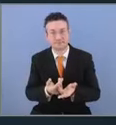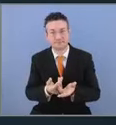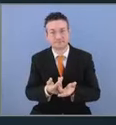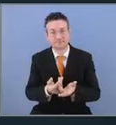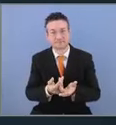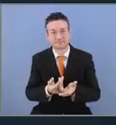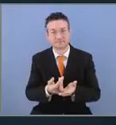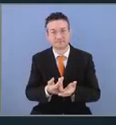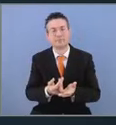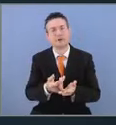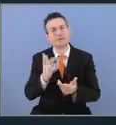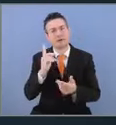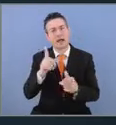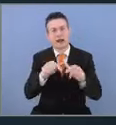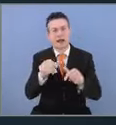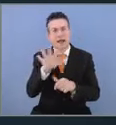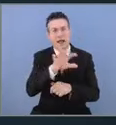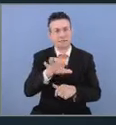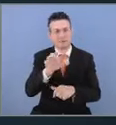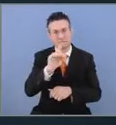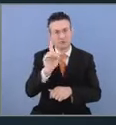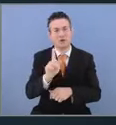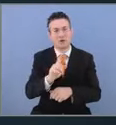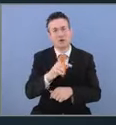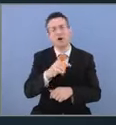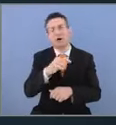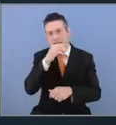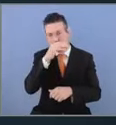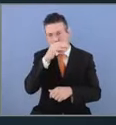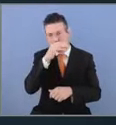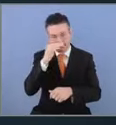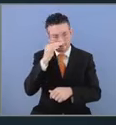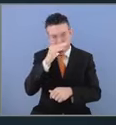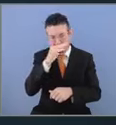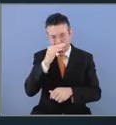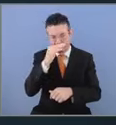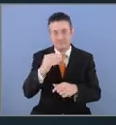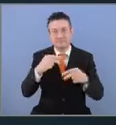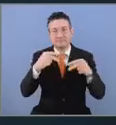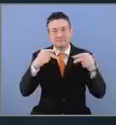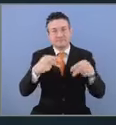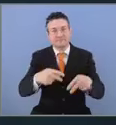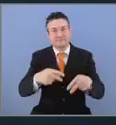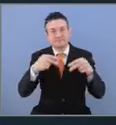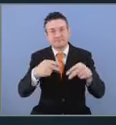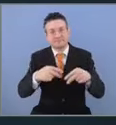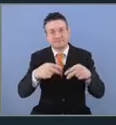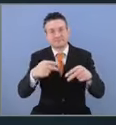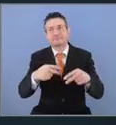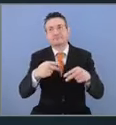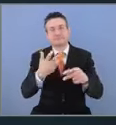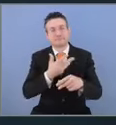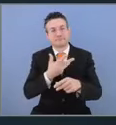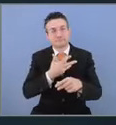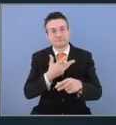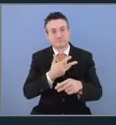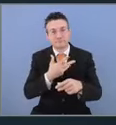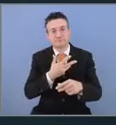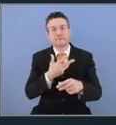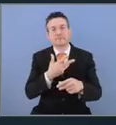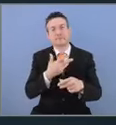francamente, abbiamo avuto grandi produzioni molto limitate, che però non riuscivano ad arrivare quasi al consumatore perché